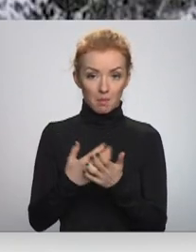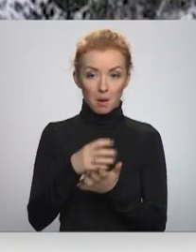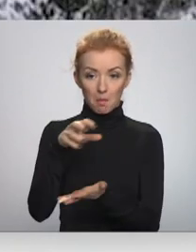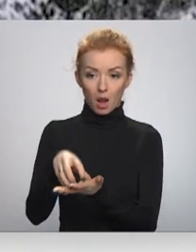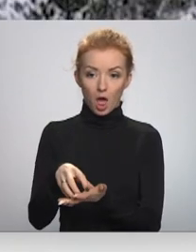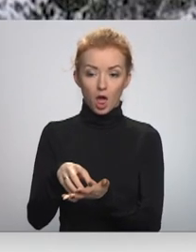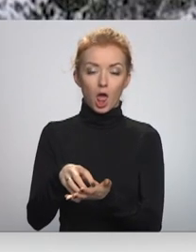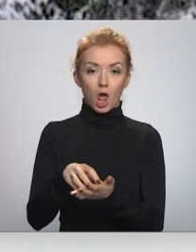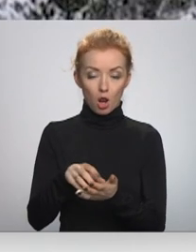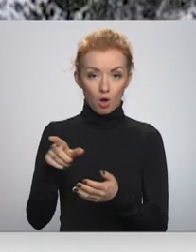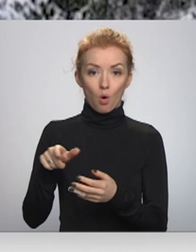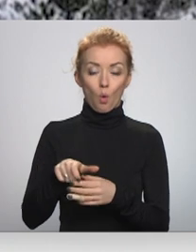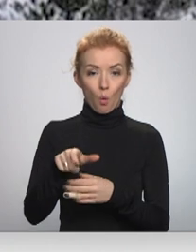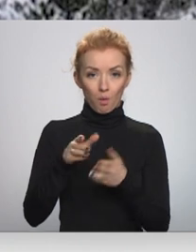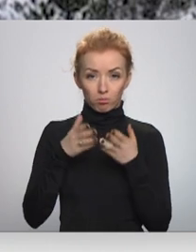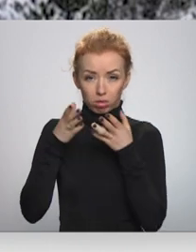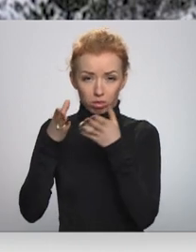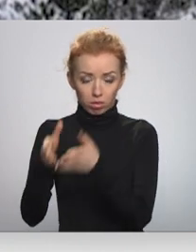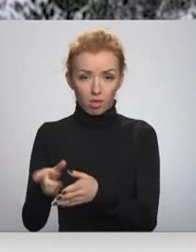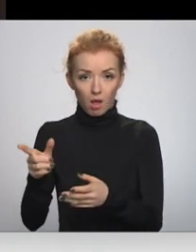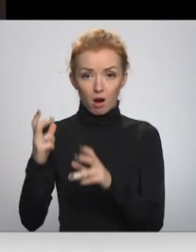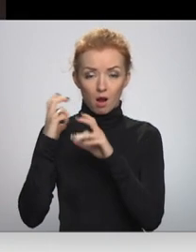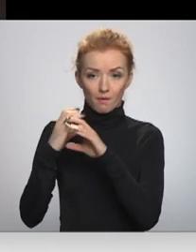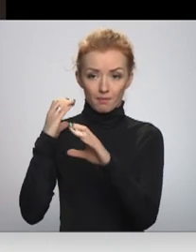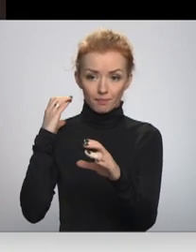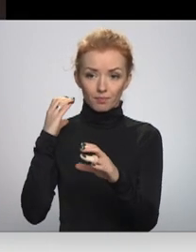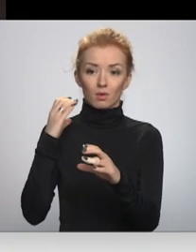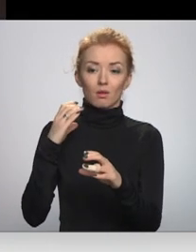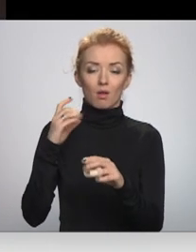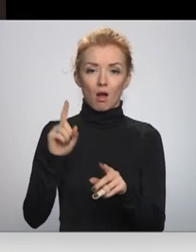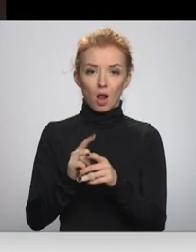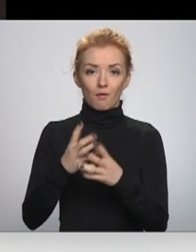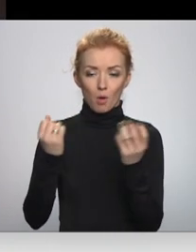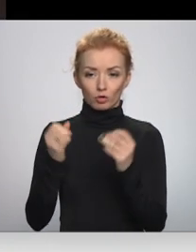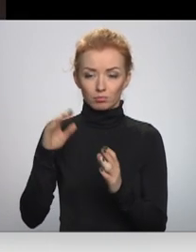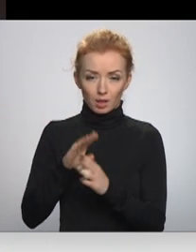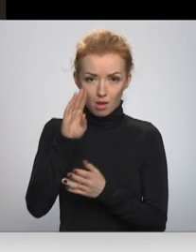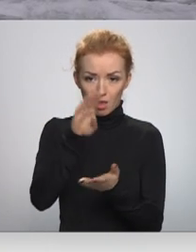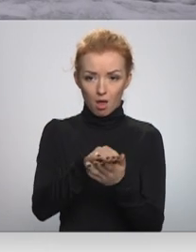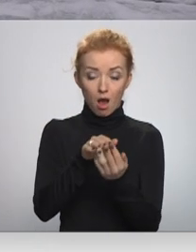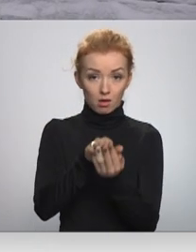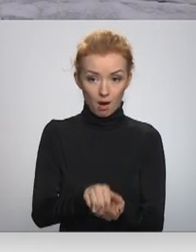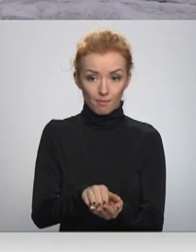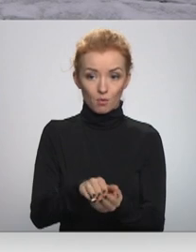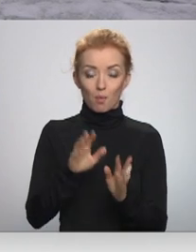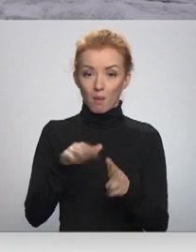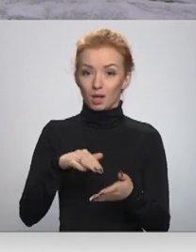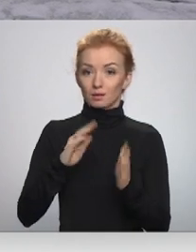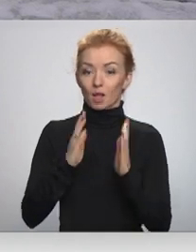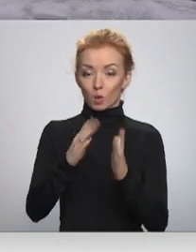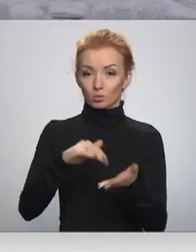Preiļu novadā upē iekritis kravas auto, Daugavpilī vieglā automobīļa vadītājs iebraucis kapos. Par ceļu